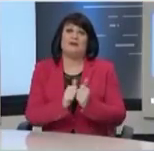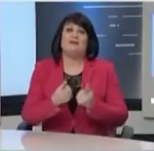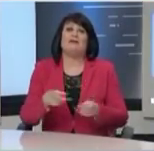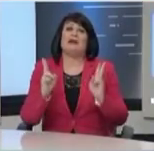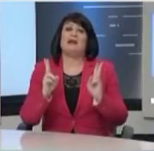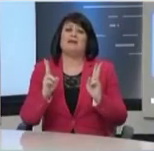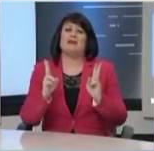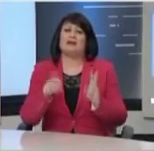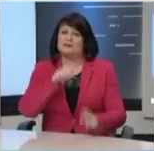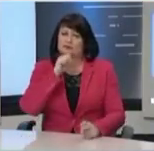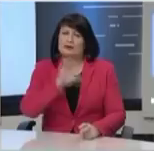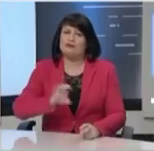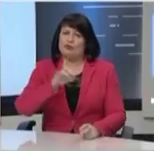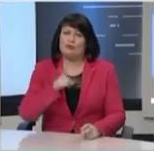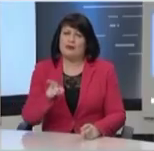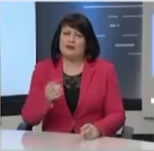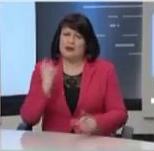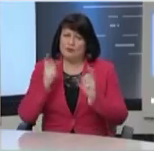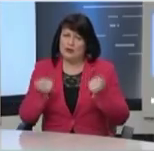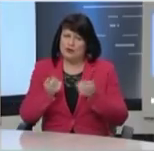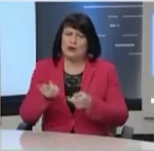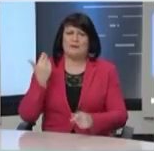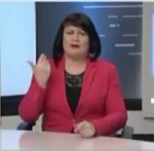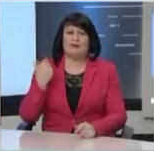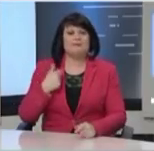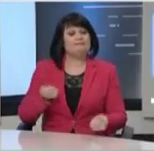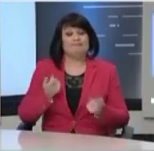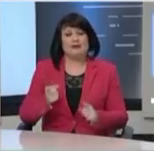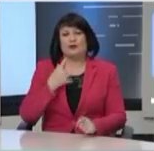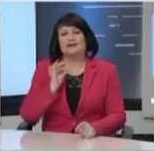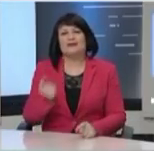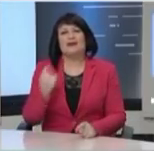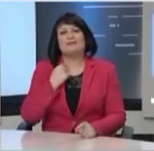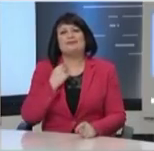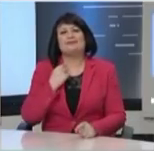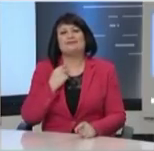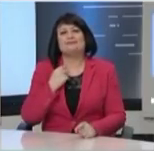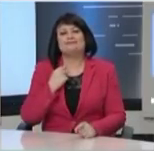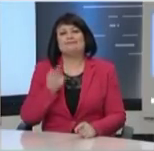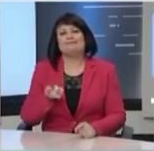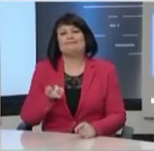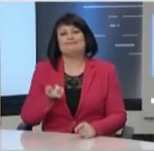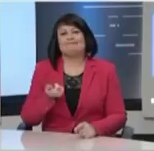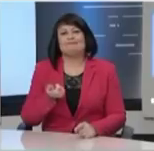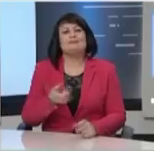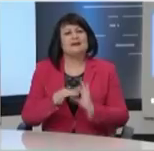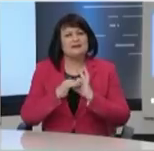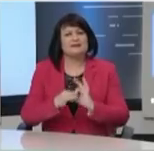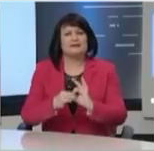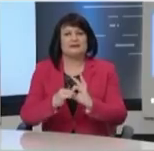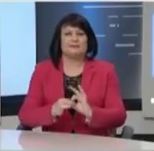φιλελεύθερη και ευρωπαϊκή παράδοση της παράταξής σας. Δεν την αξιοποιήσατε αυτή την ευκαιρία. Το αντίθετο, μάλιστα.